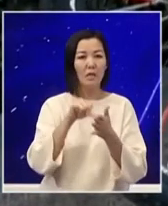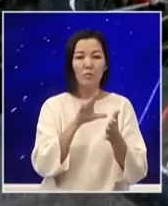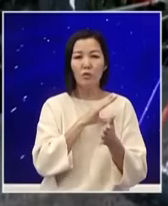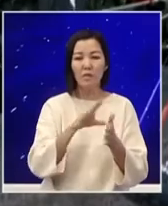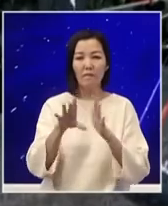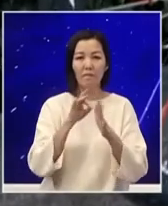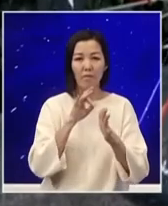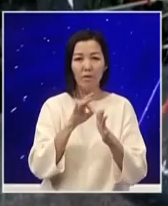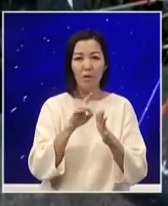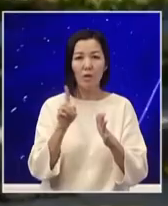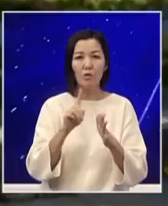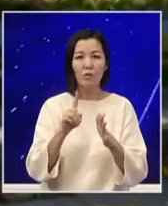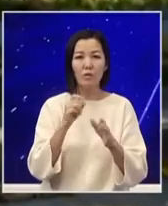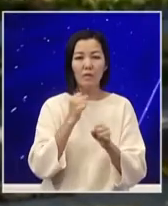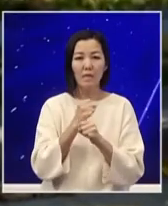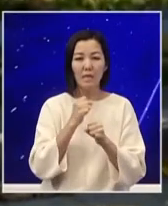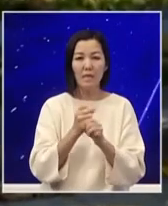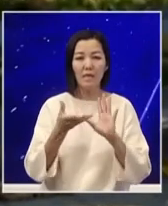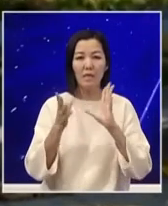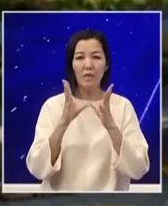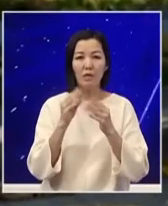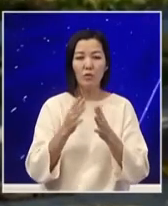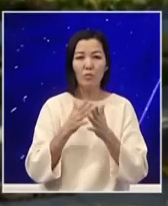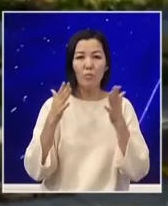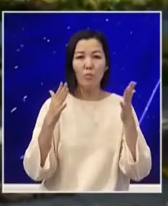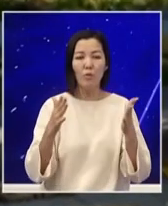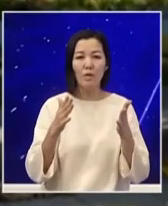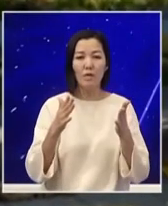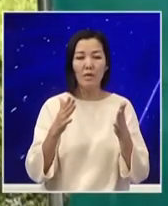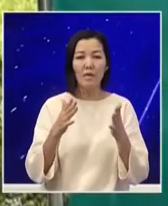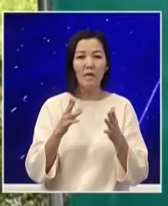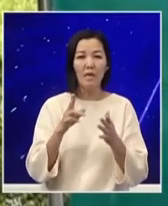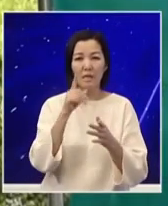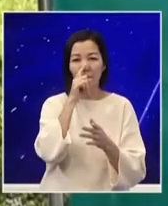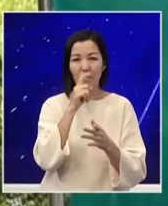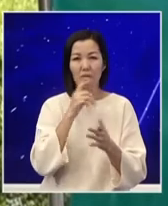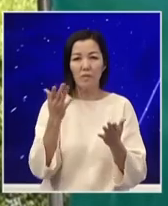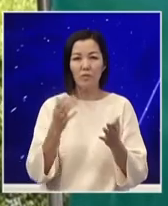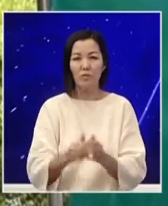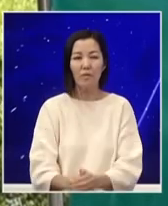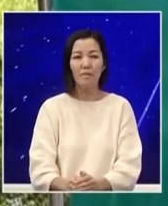не участвует в выборах, что делает их результаты еще более непредсказуемыми.